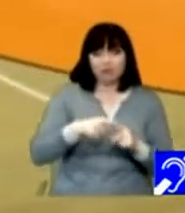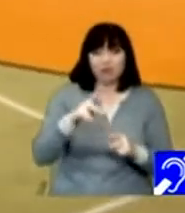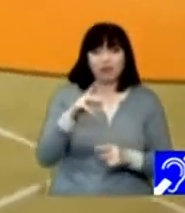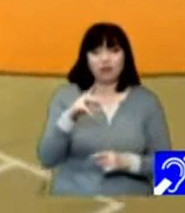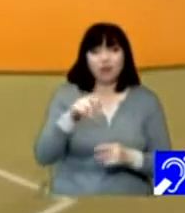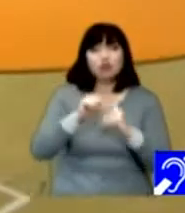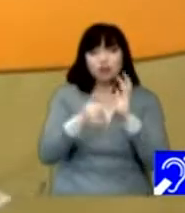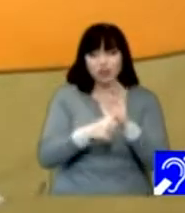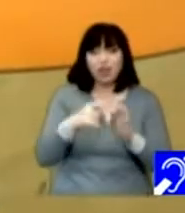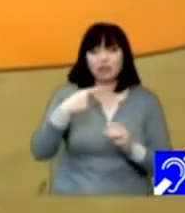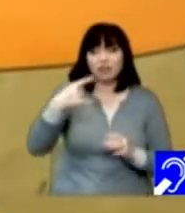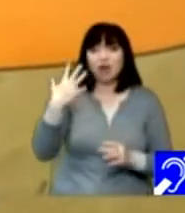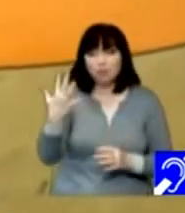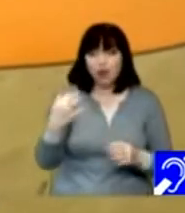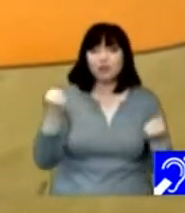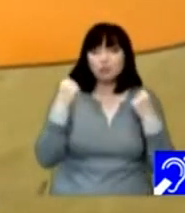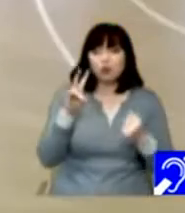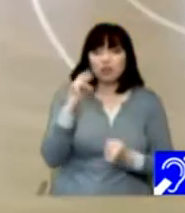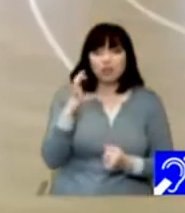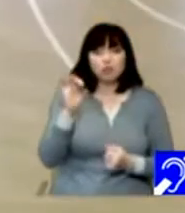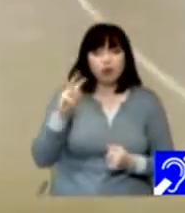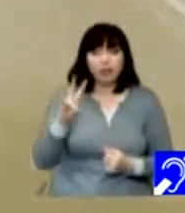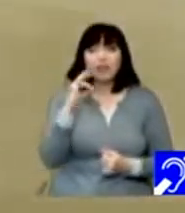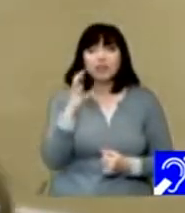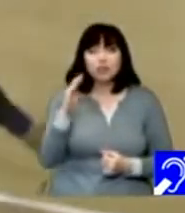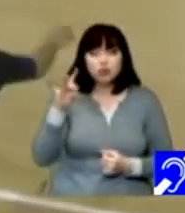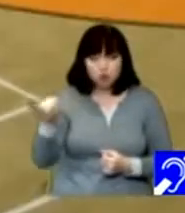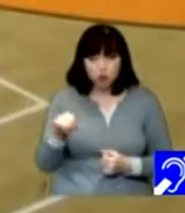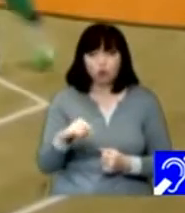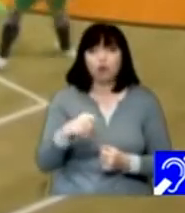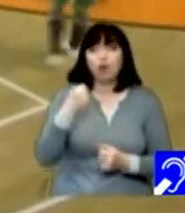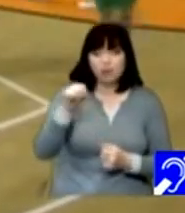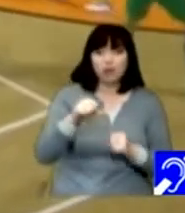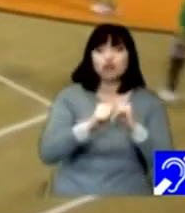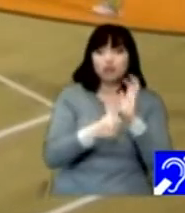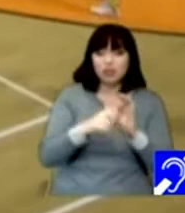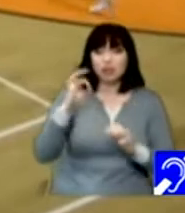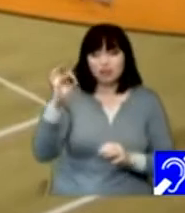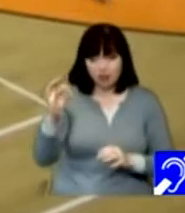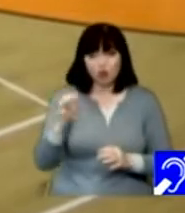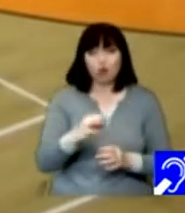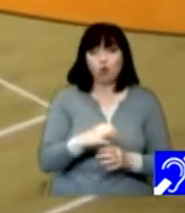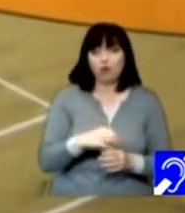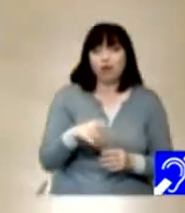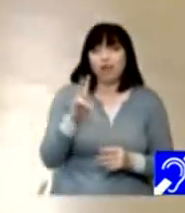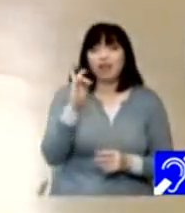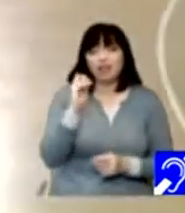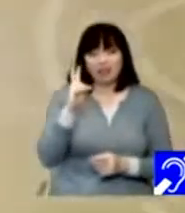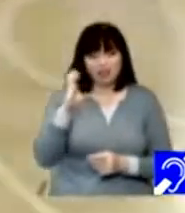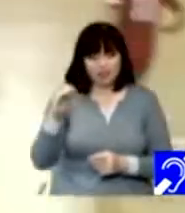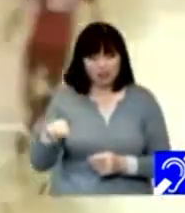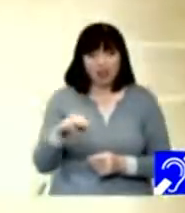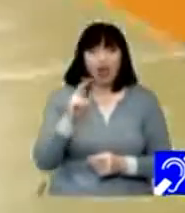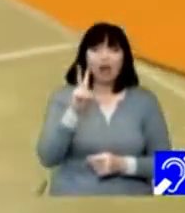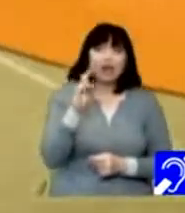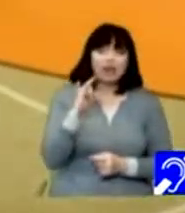cu 16-5 pe Sporting Nisporeni. Nistru a umilit-o cu 17-0 pe ultima clasată, formația Next, iar Click